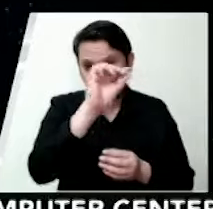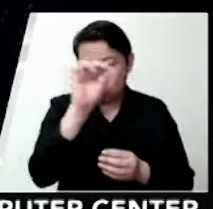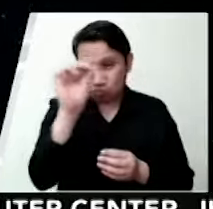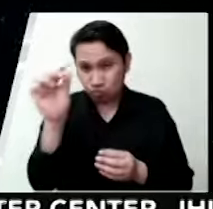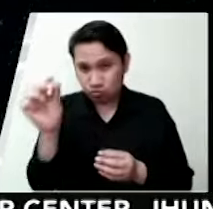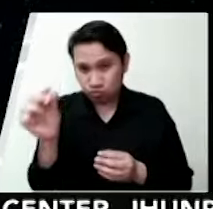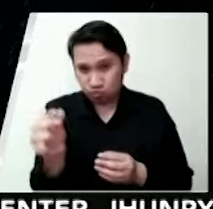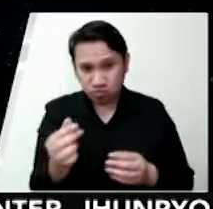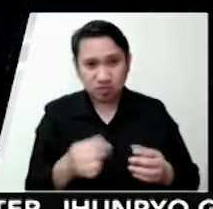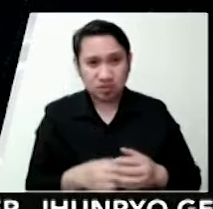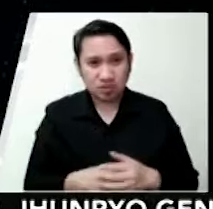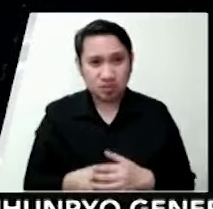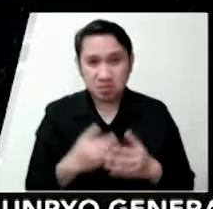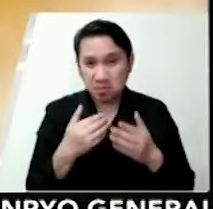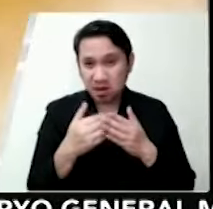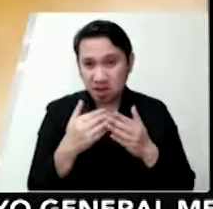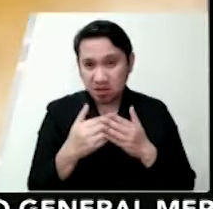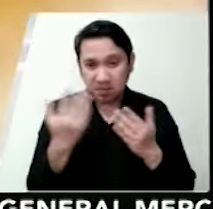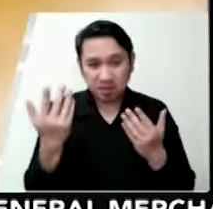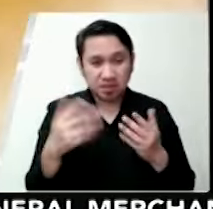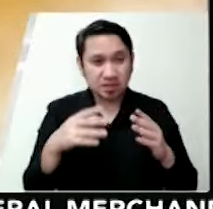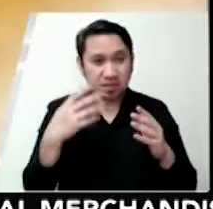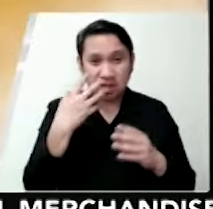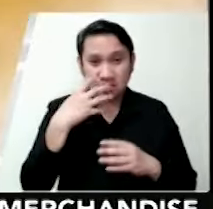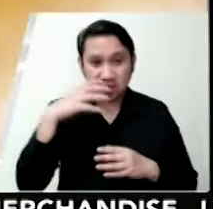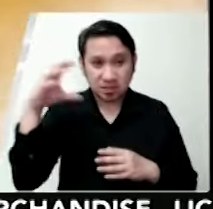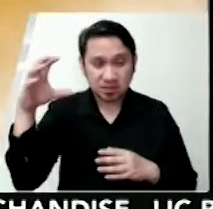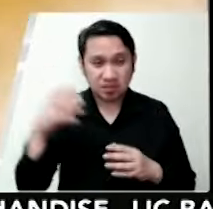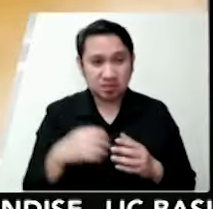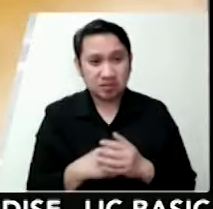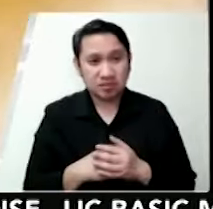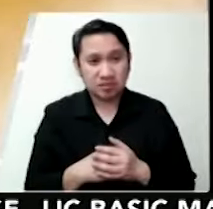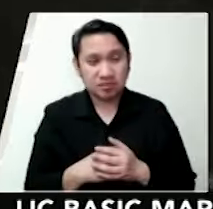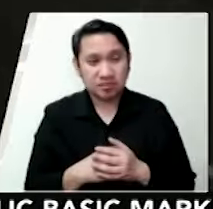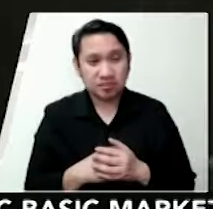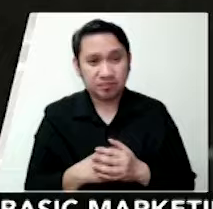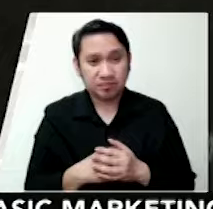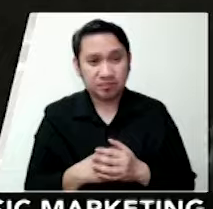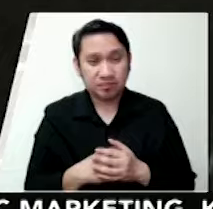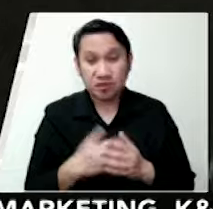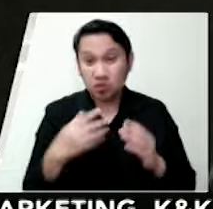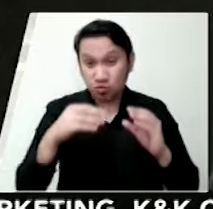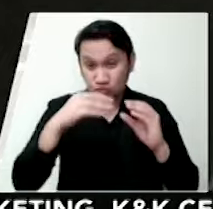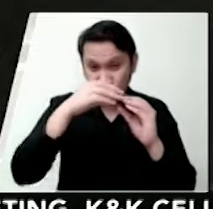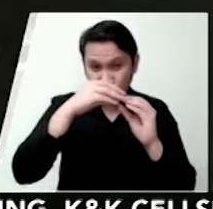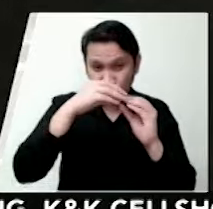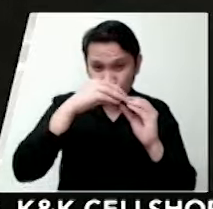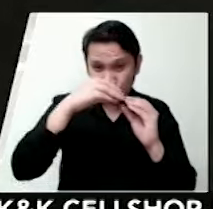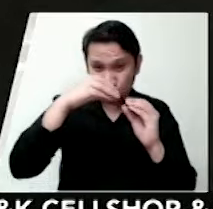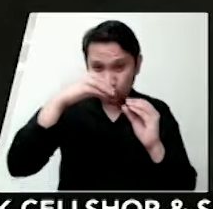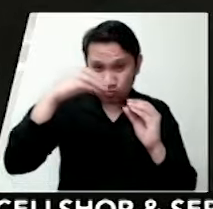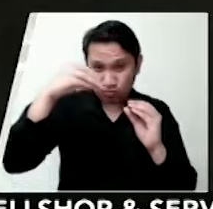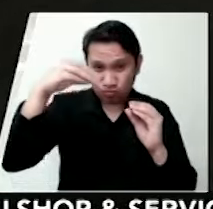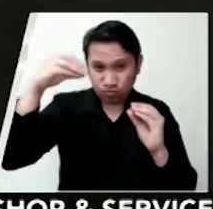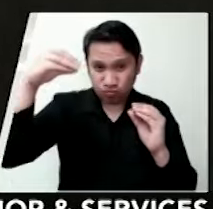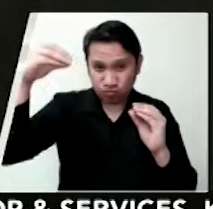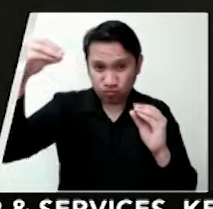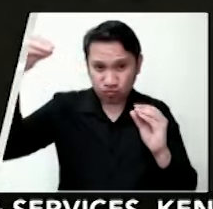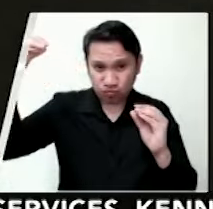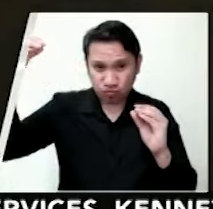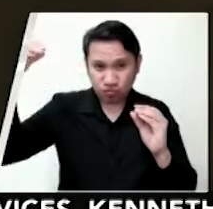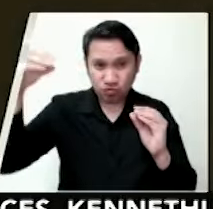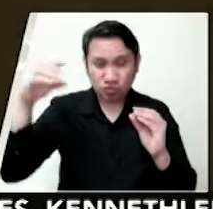ay kapag nag-a-approach sa sun, ang tendency ng mga ice particles na yan ay natatransform into gas. And so, nagpo-form